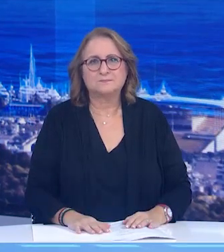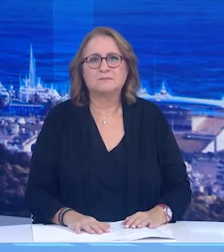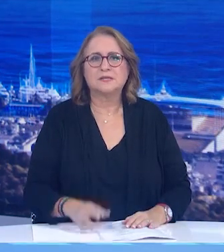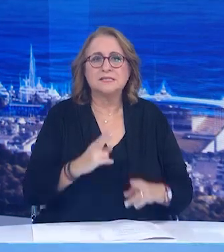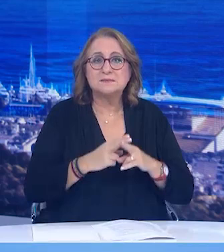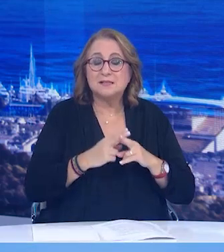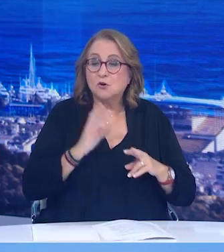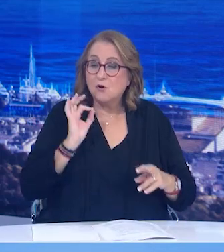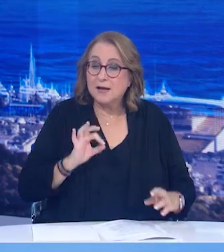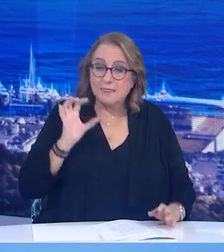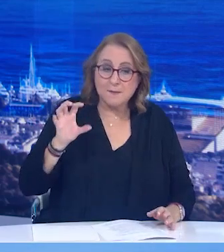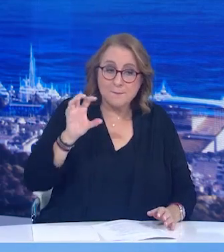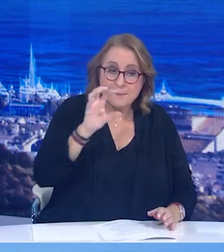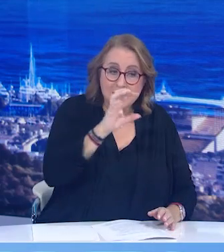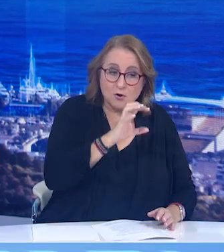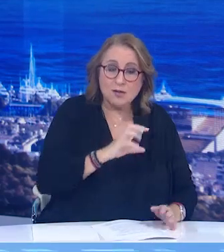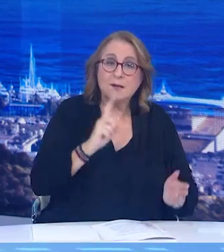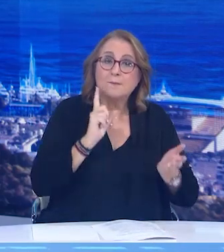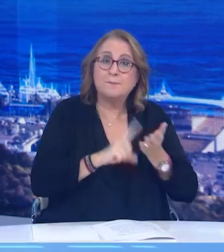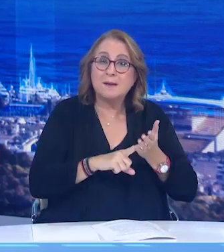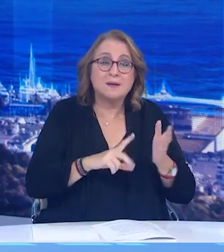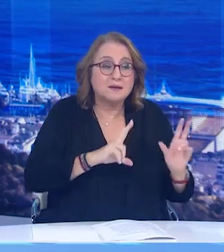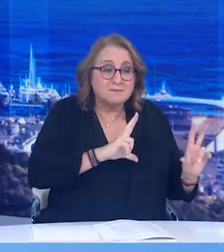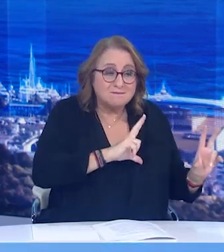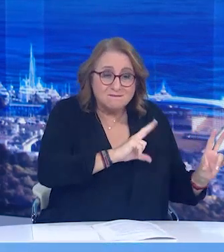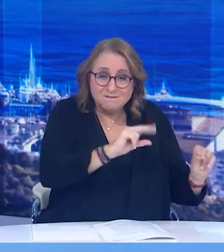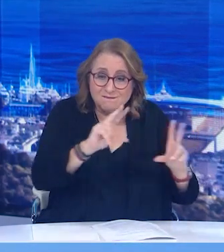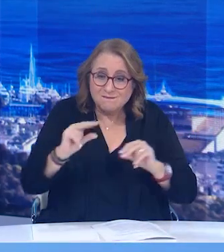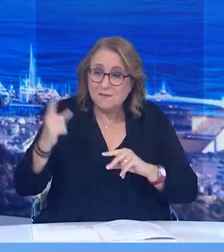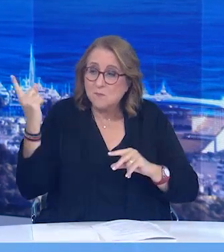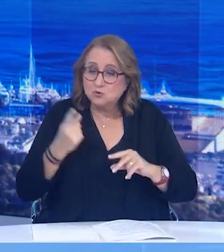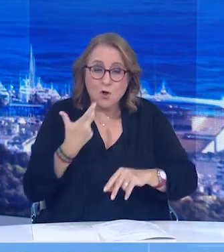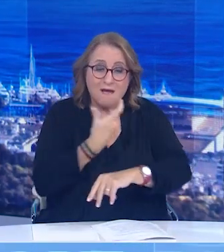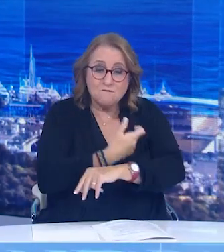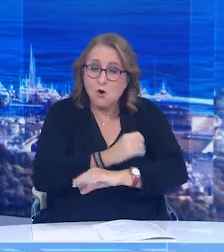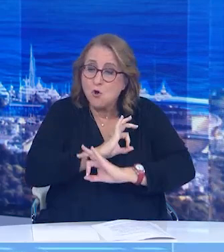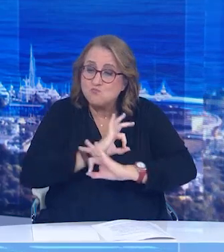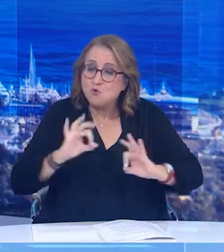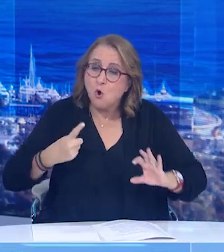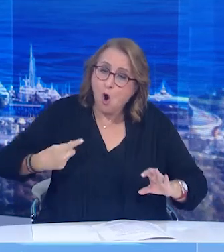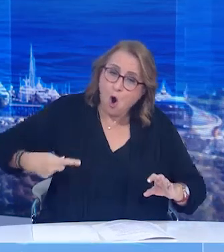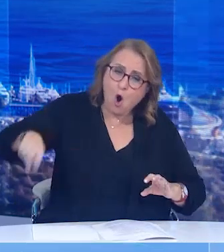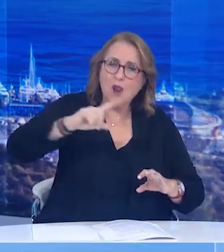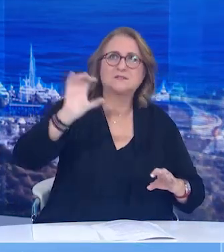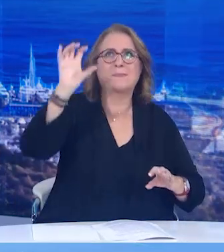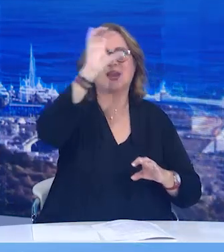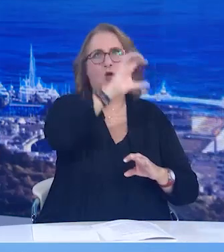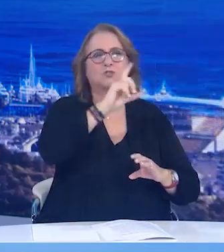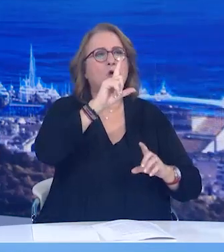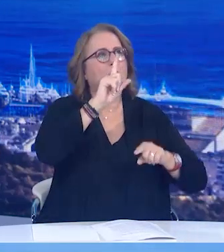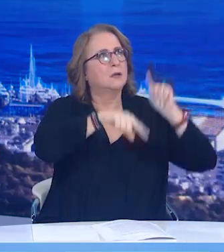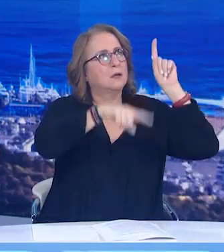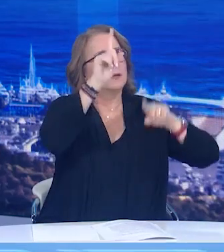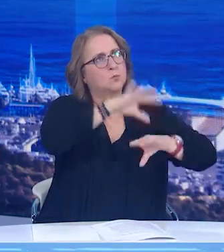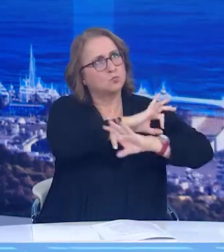στις περιοχές να ομογενοποιηθεί αυτό και να αυξηθεί το ποσοστό των εμβολιασμών. Γιατί πραγματικά είναι, κοιτάξτε,